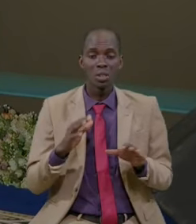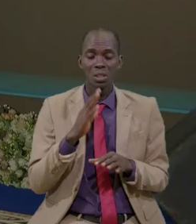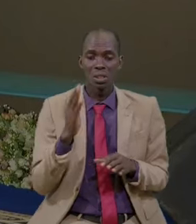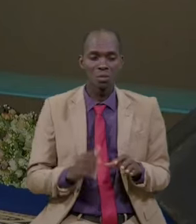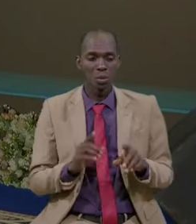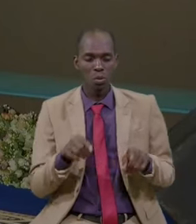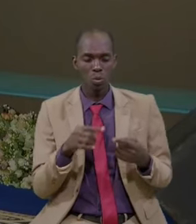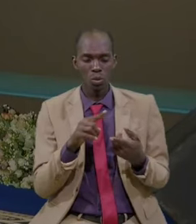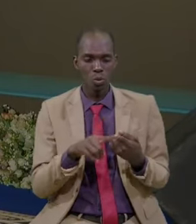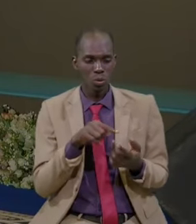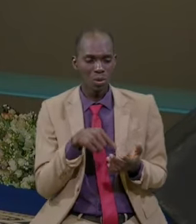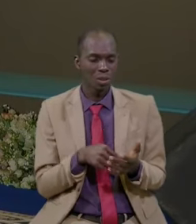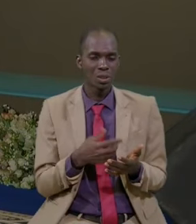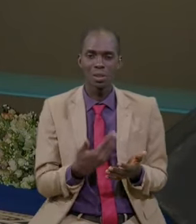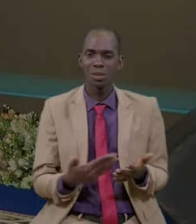les vies sont